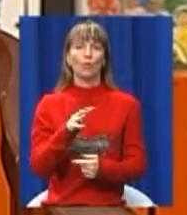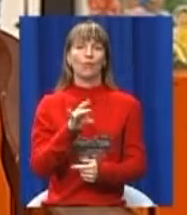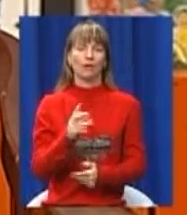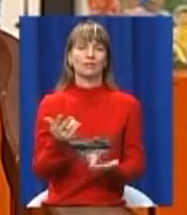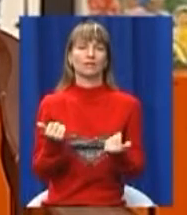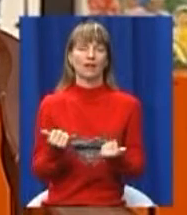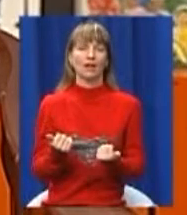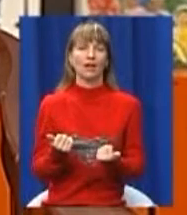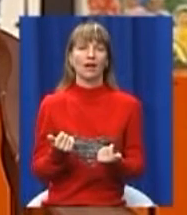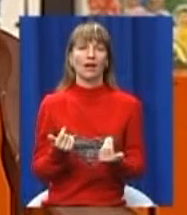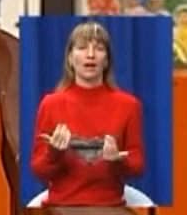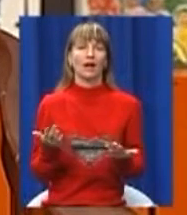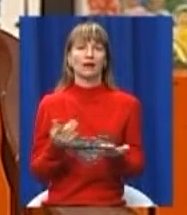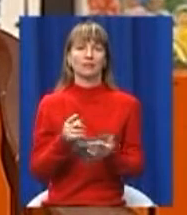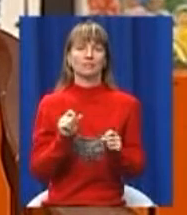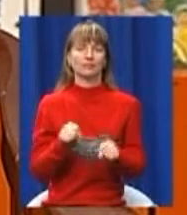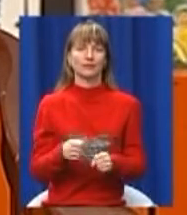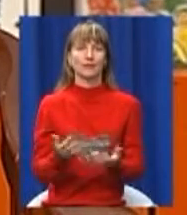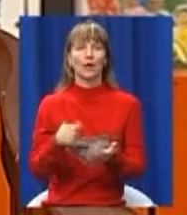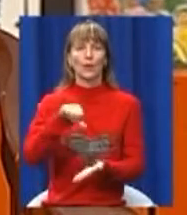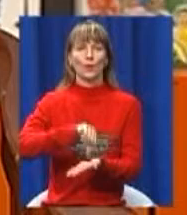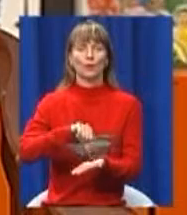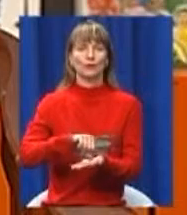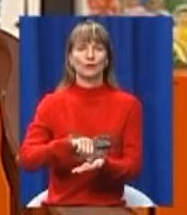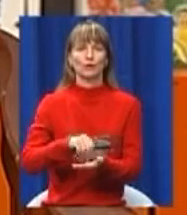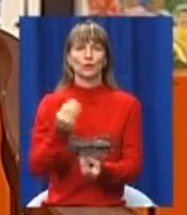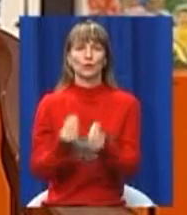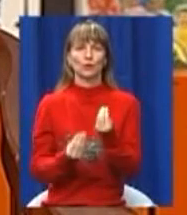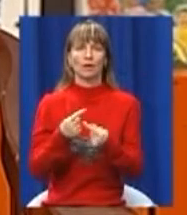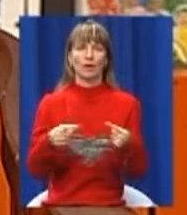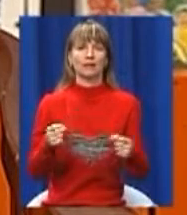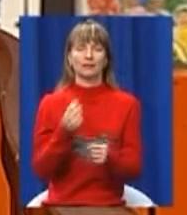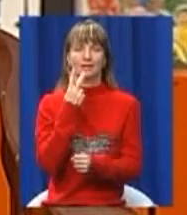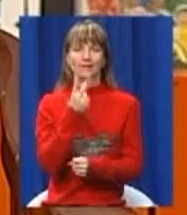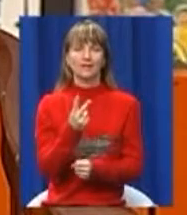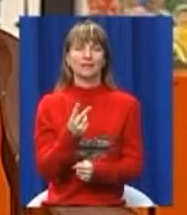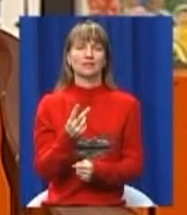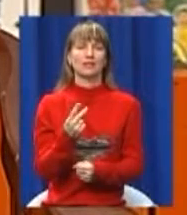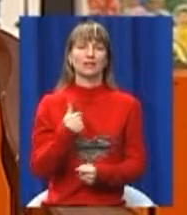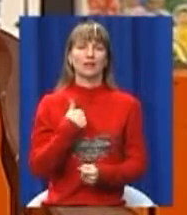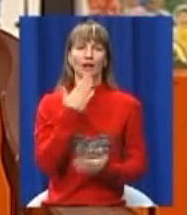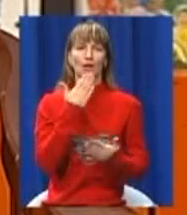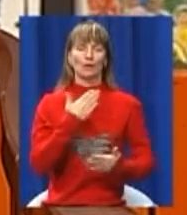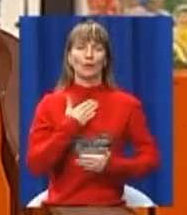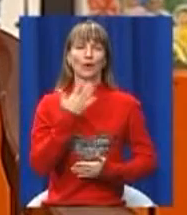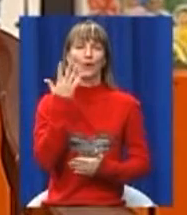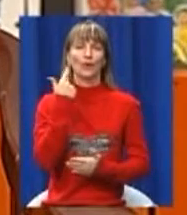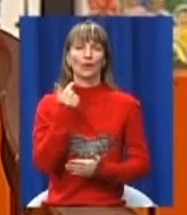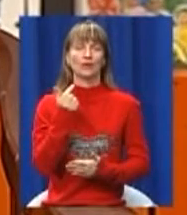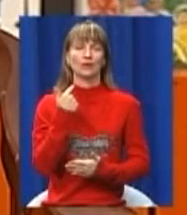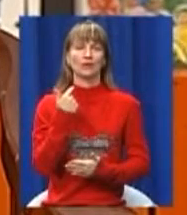саме, як тут, де ти його? Може, береш десь участь, може, по телевізору десь дивишся? Ну, я люблю, коли